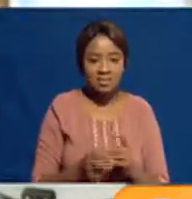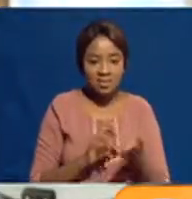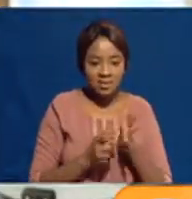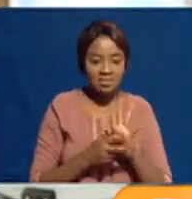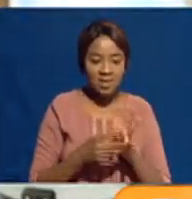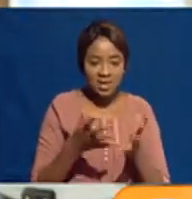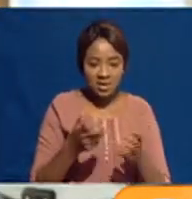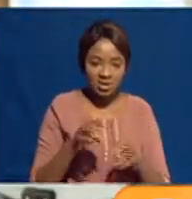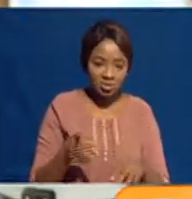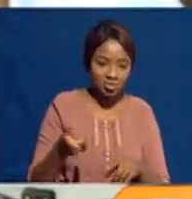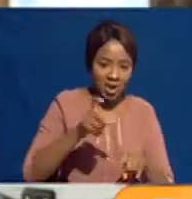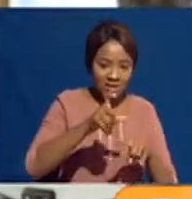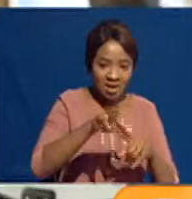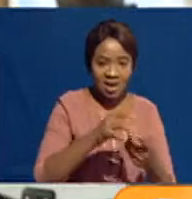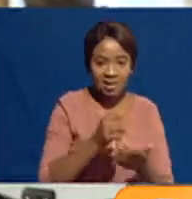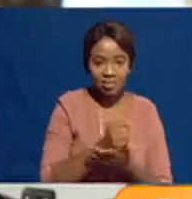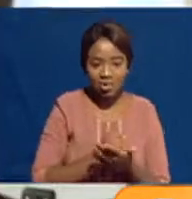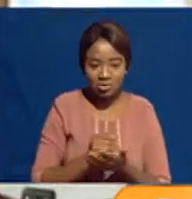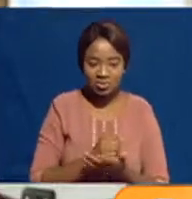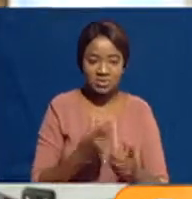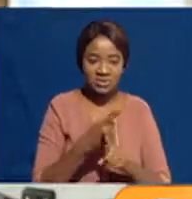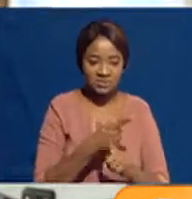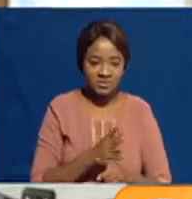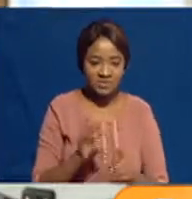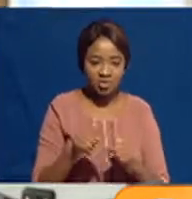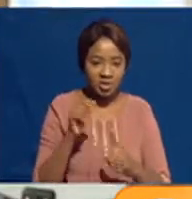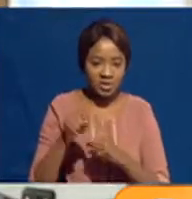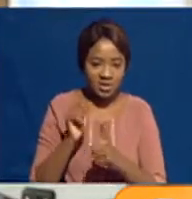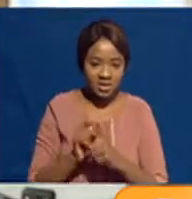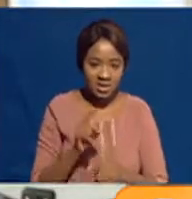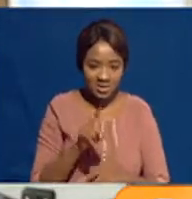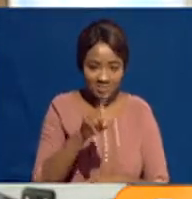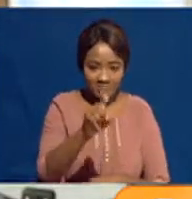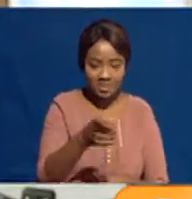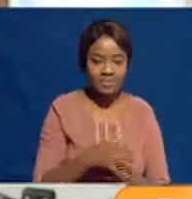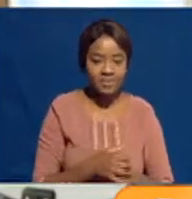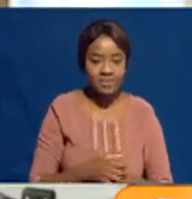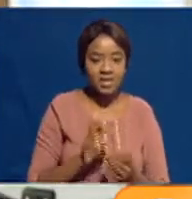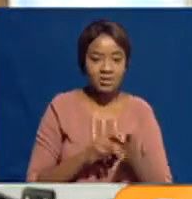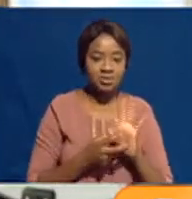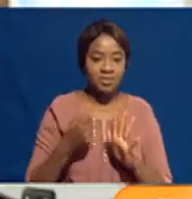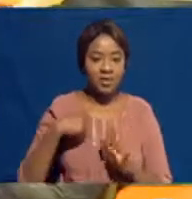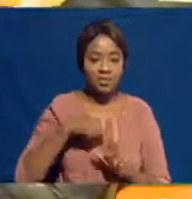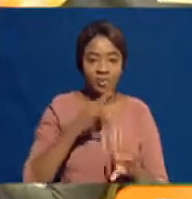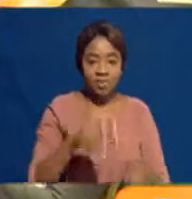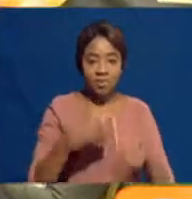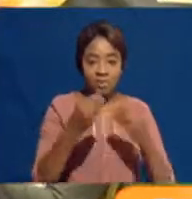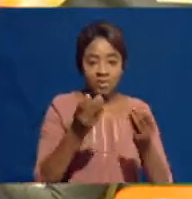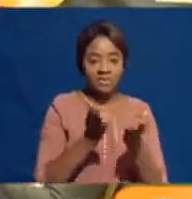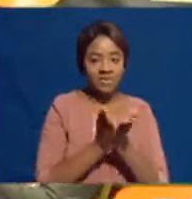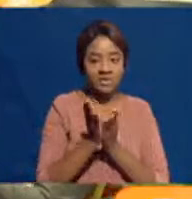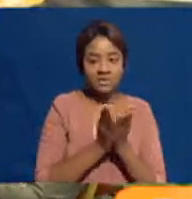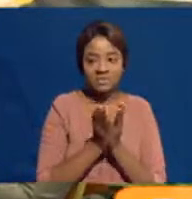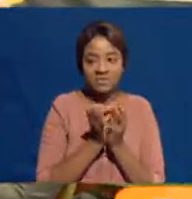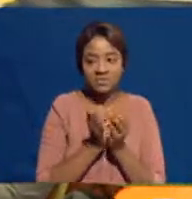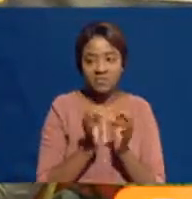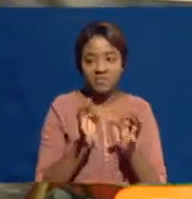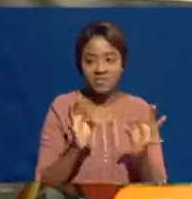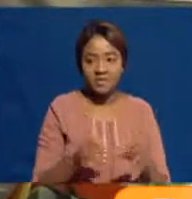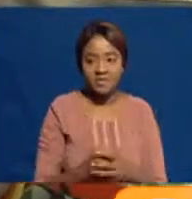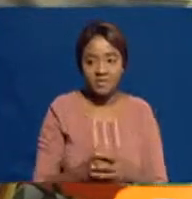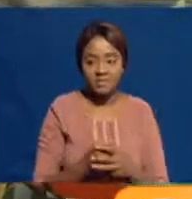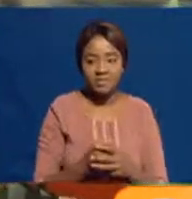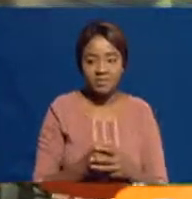fertilizer hapa ama kutumia sumu. So kwa hivyo tuwasema sisi tuwapeana hiyo service. Wakulima na